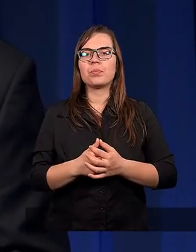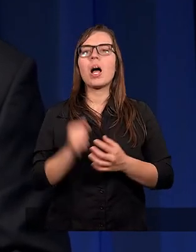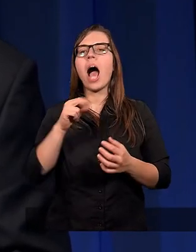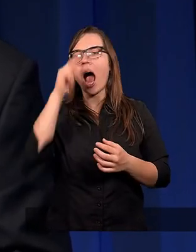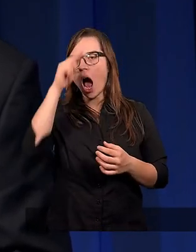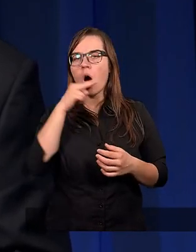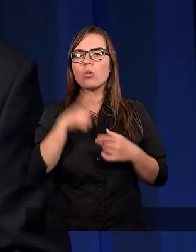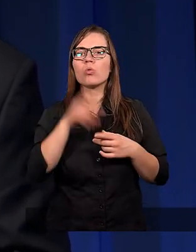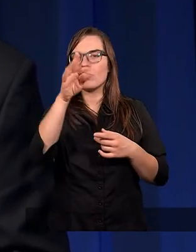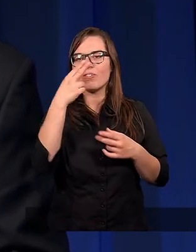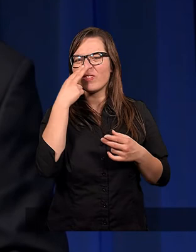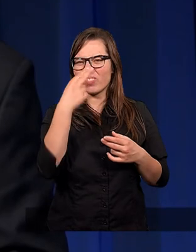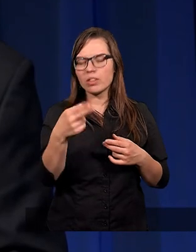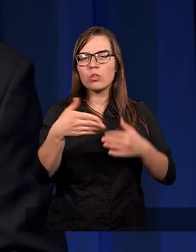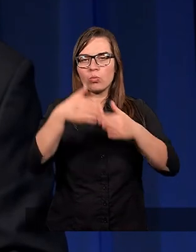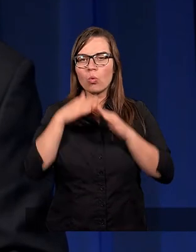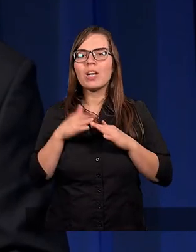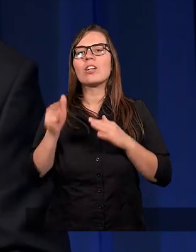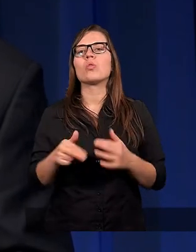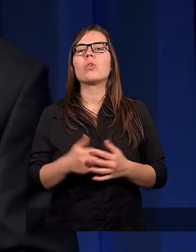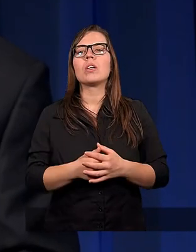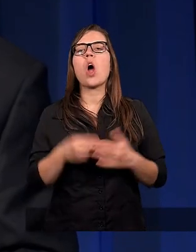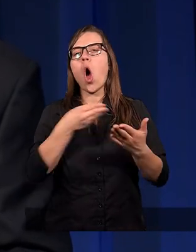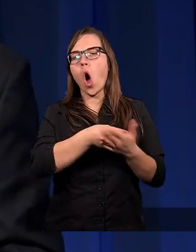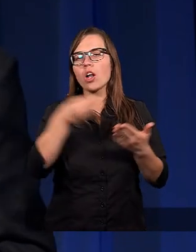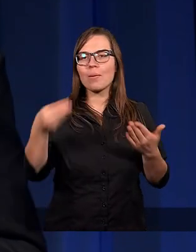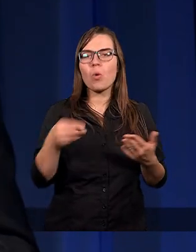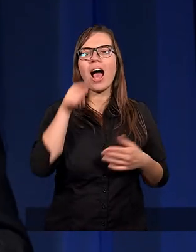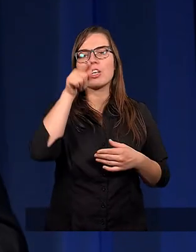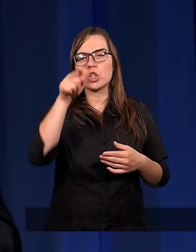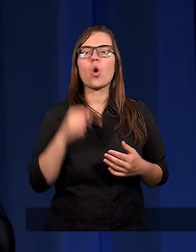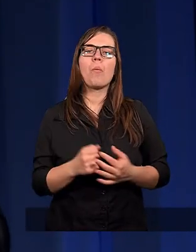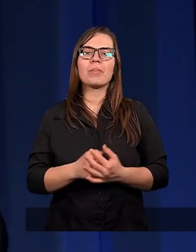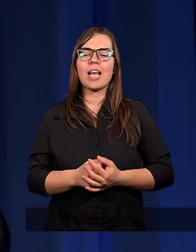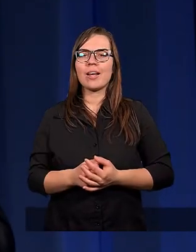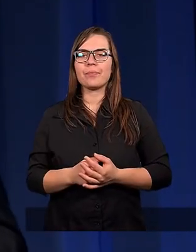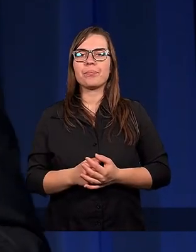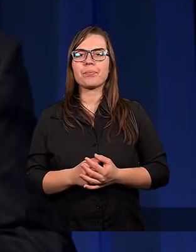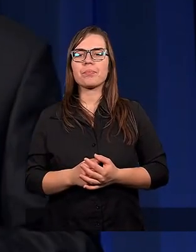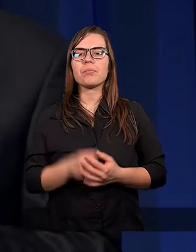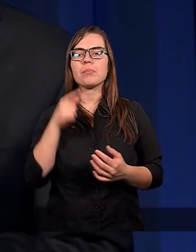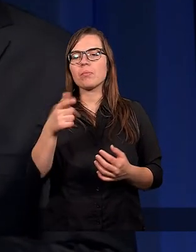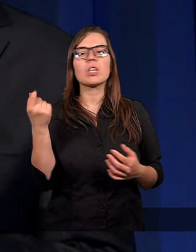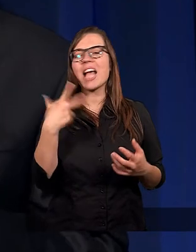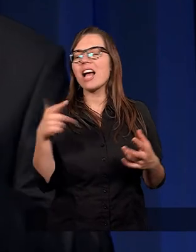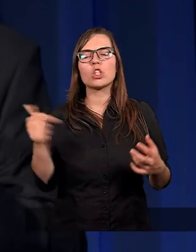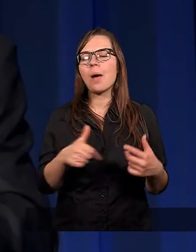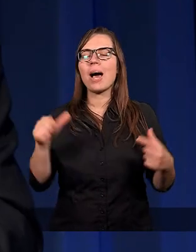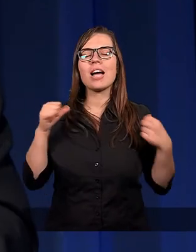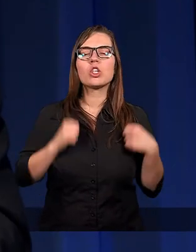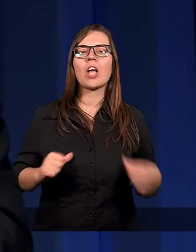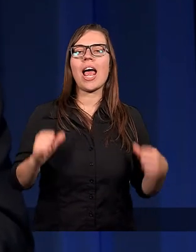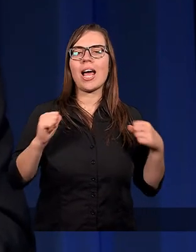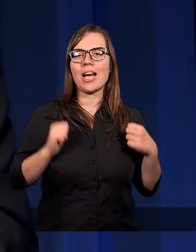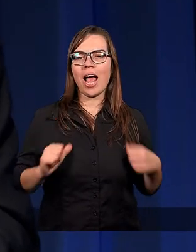a Ojciec twój, który widzi w ukryciu, odpłaci tobie. Nie trzeba czekać.